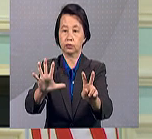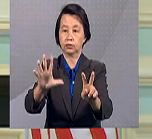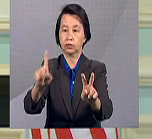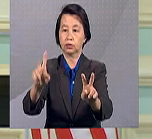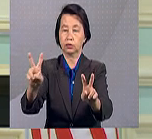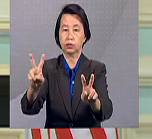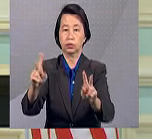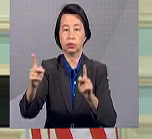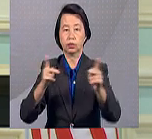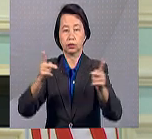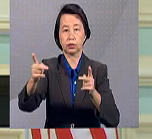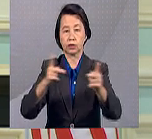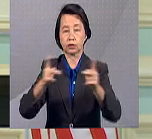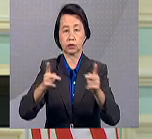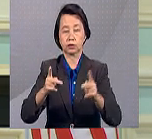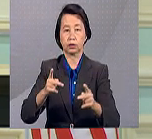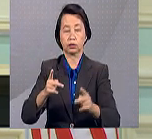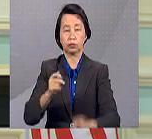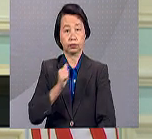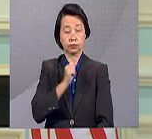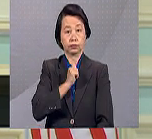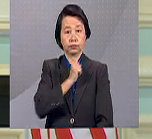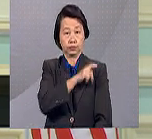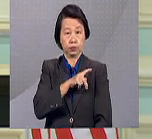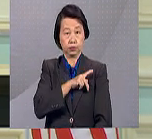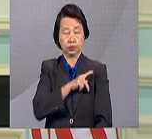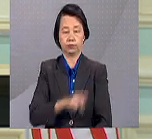23,512 buah kenderaan persendirian,